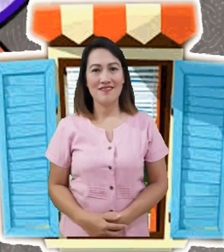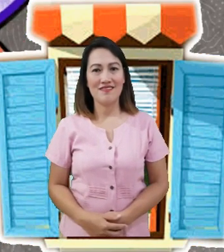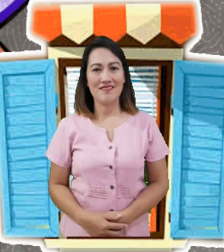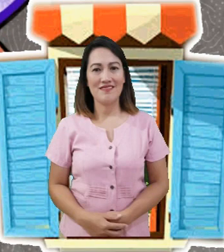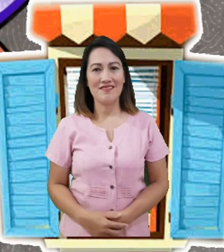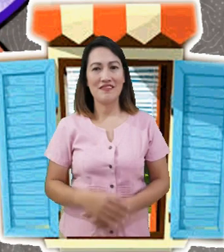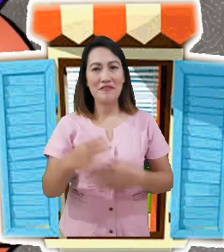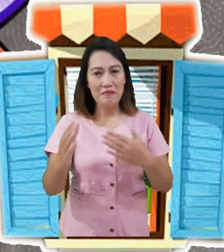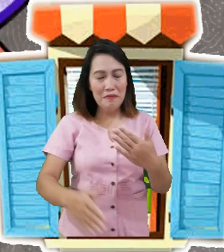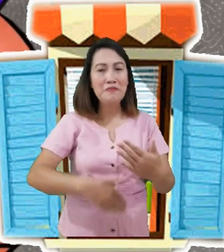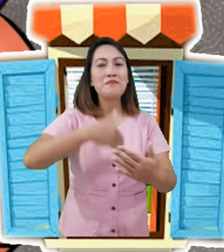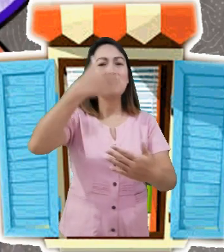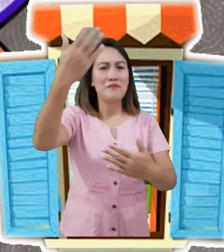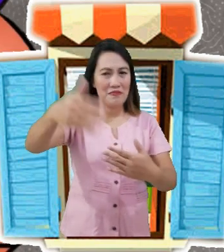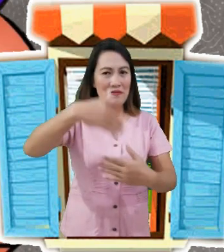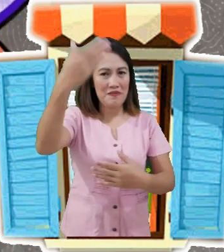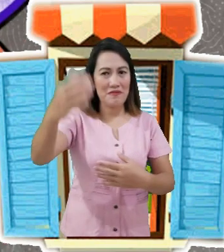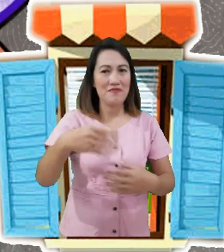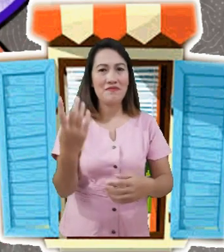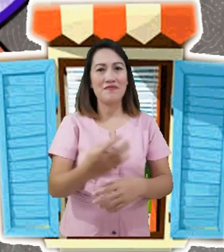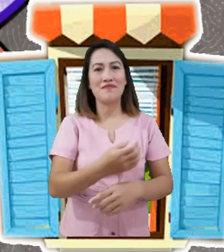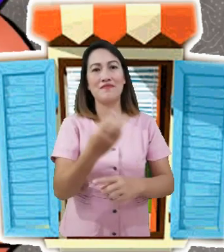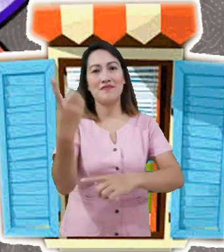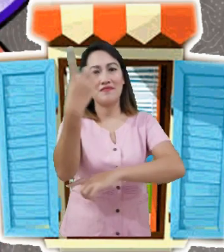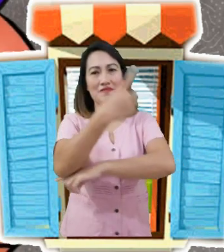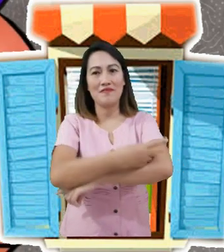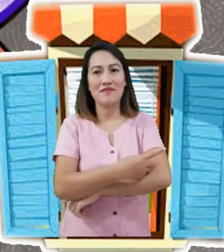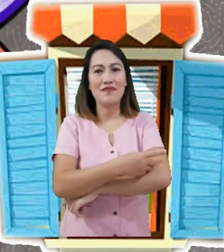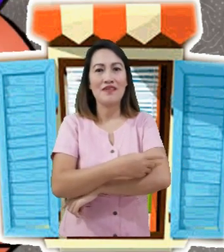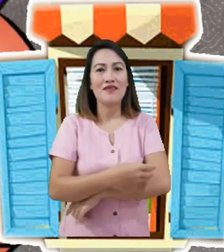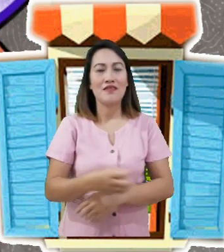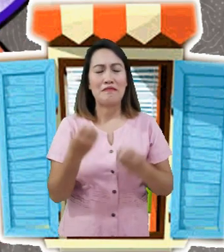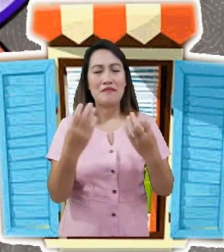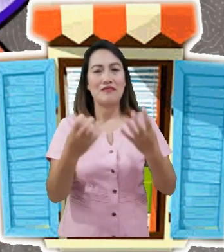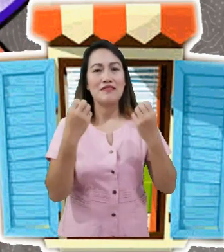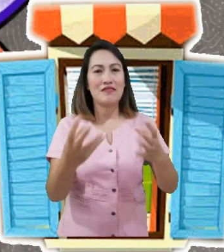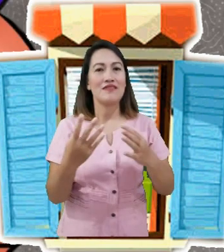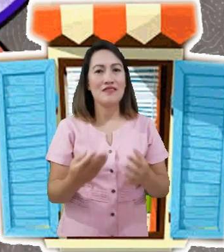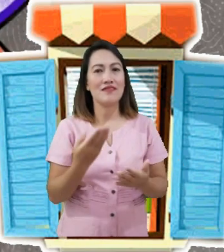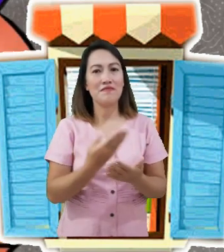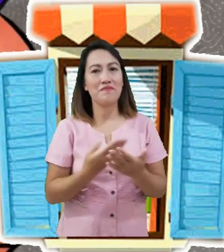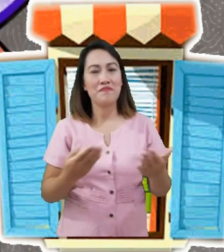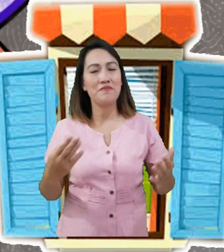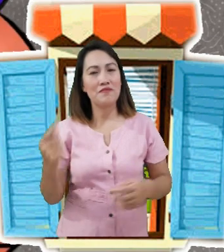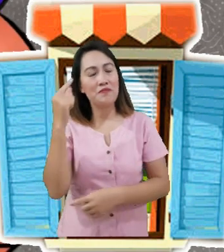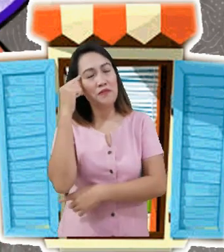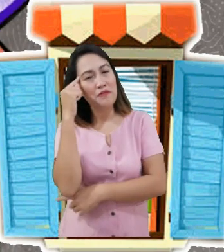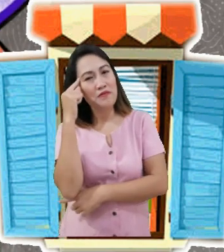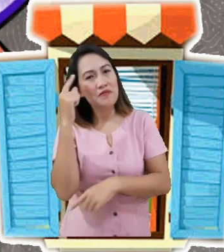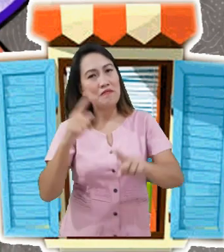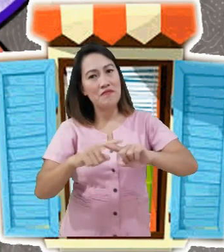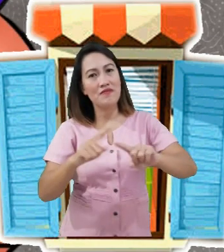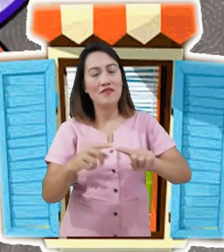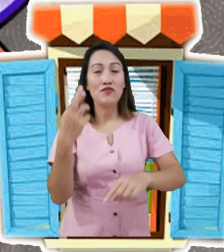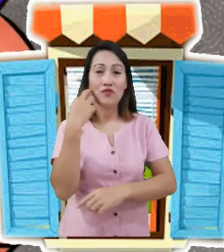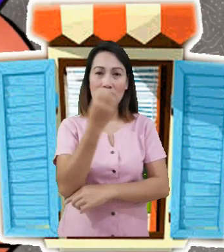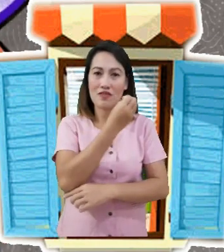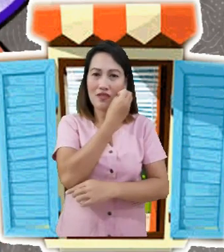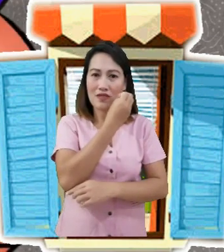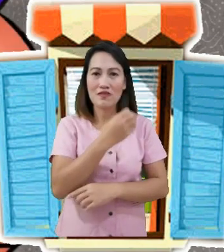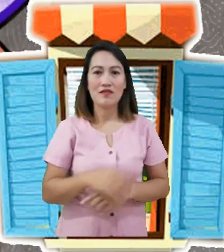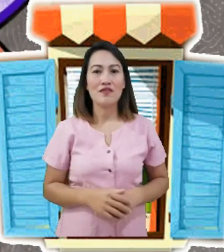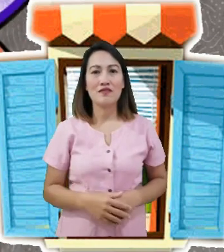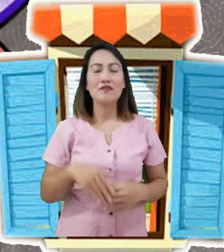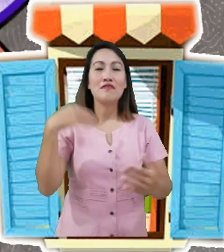Nakalipas na ang ilang araw at napakaraming bagay ang naisip ko na maaaring maging kakaiba kay Rosario na darating na bukas ng